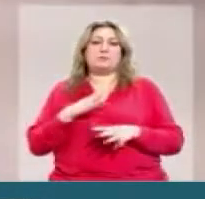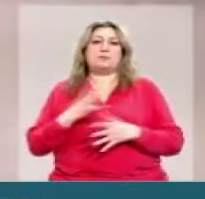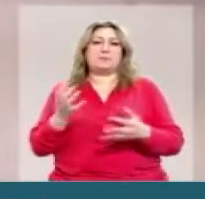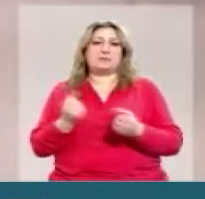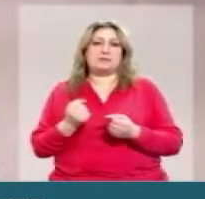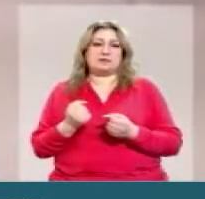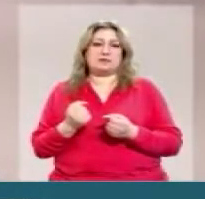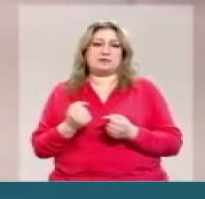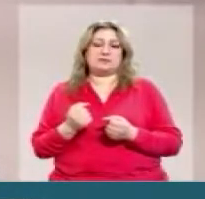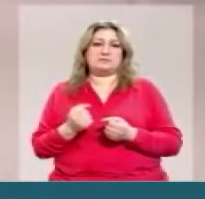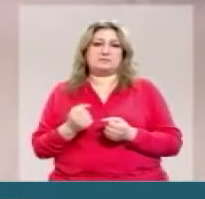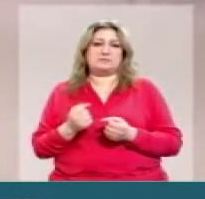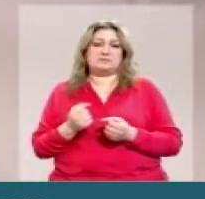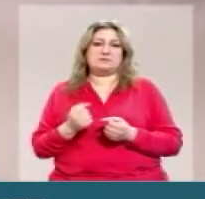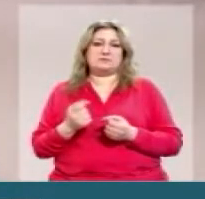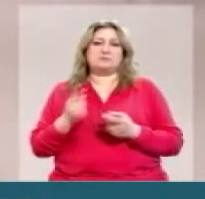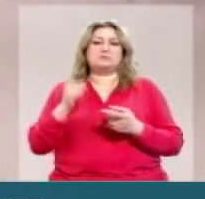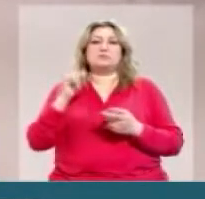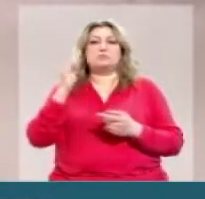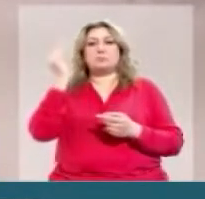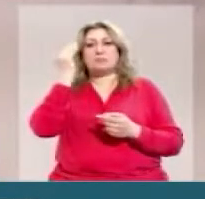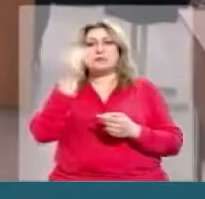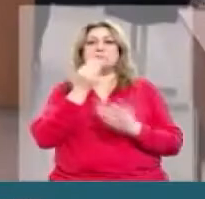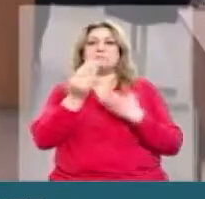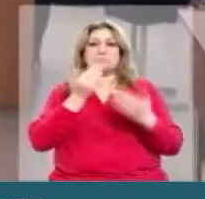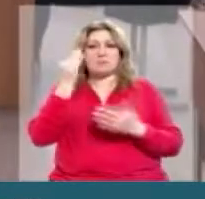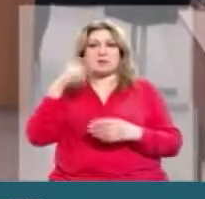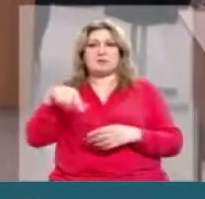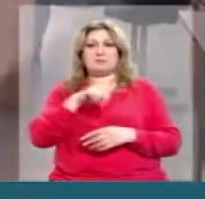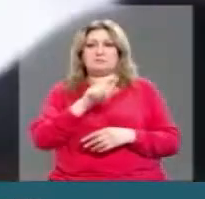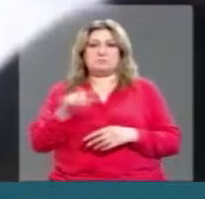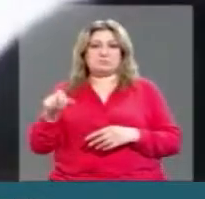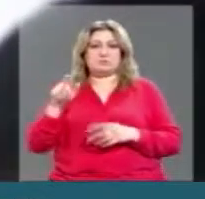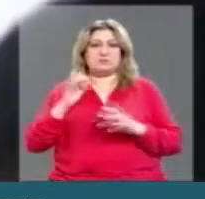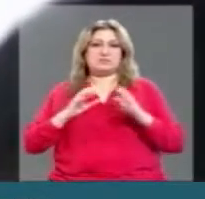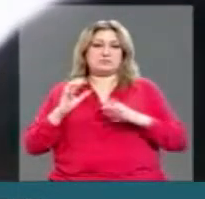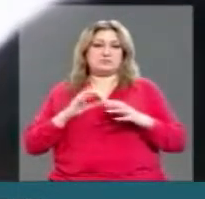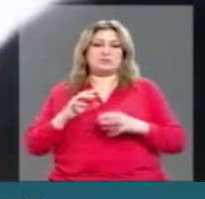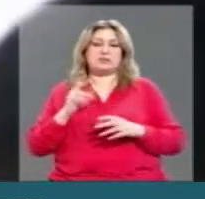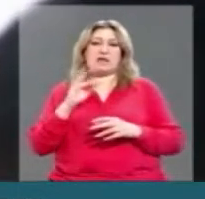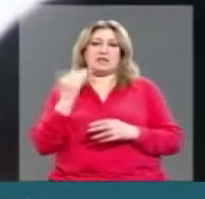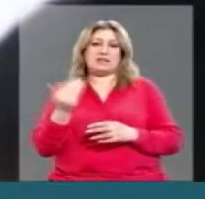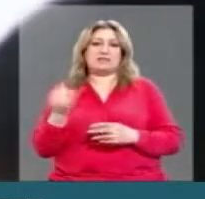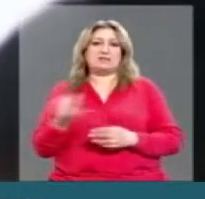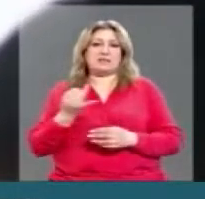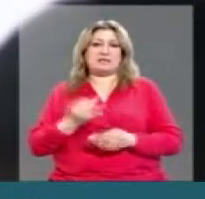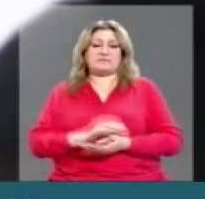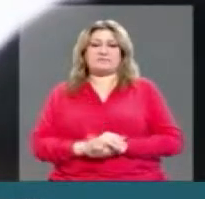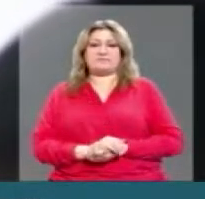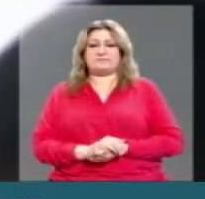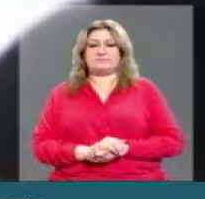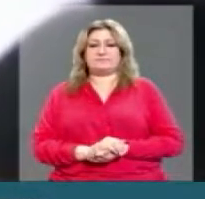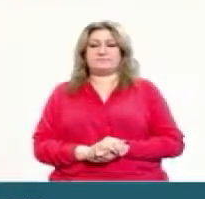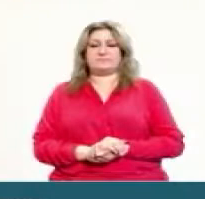оқушылардың ұсынысын, қызығушылығын назардан тыс қалдырмауға тырыстық. Бәрін ескердік. Бұл шара эмоционалды стресс деңгейін төмендететініне сеніміміз мол,